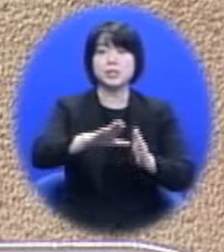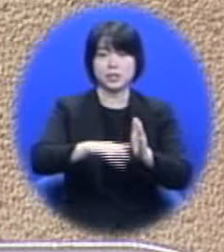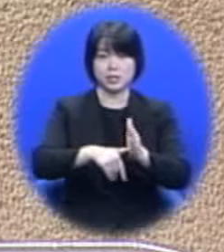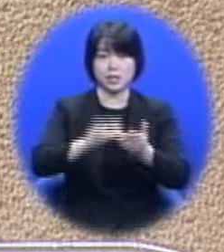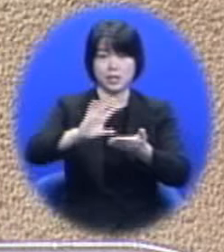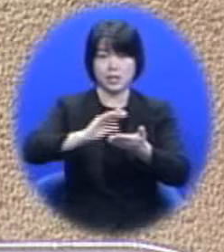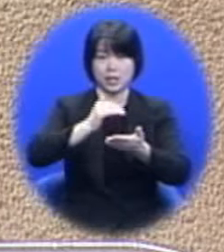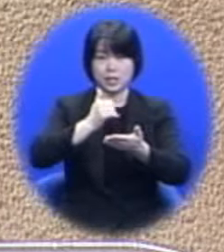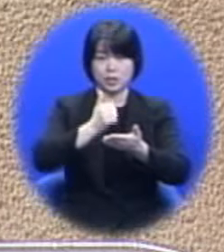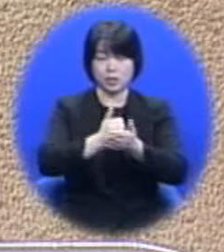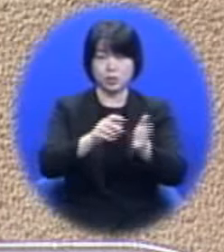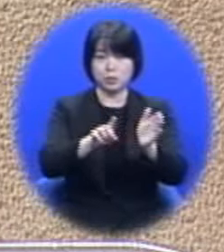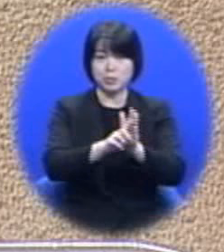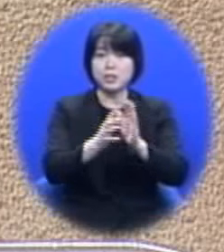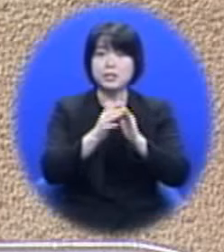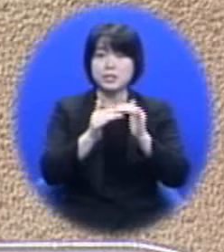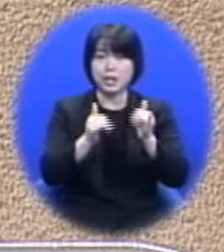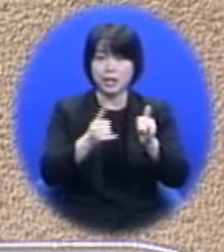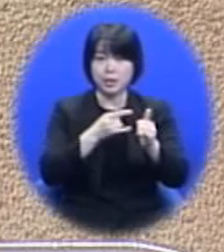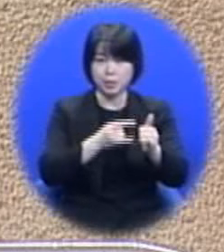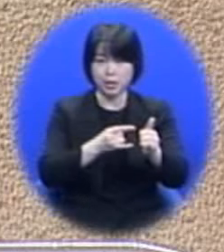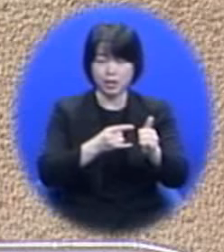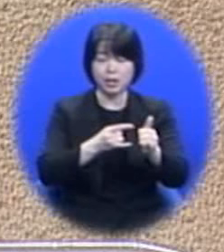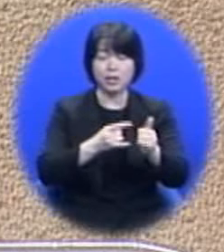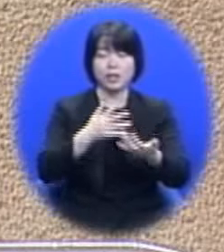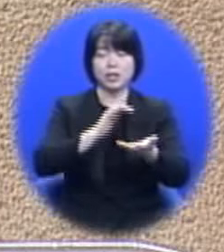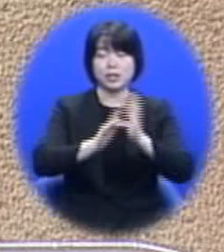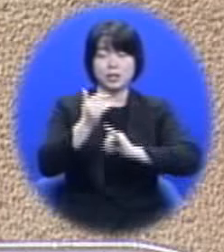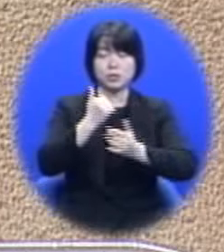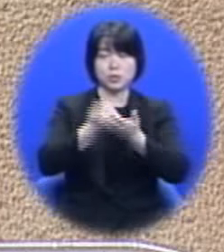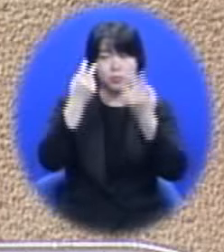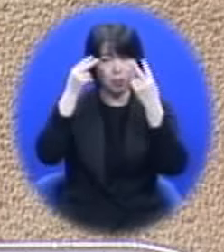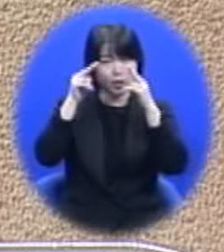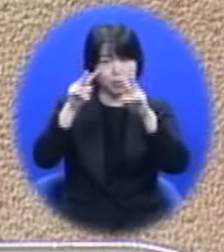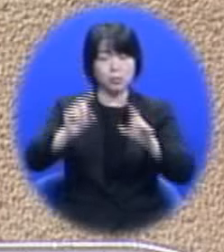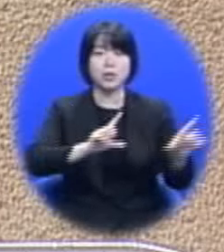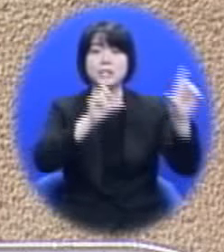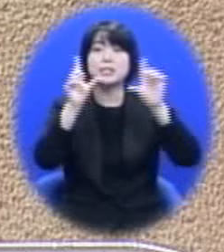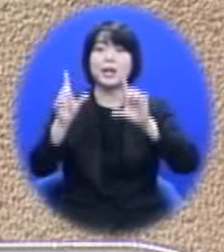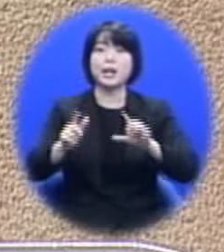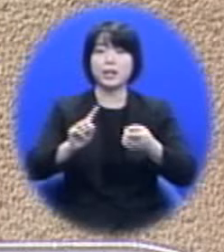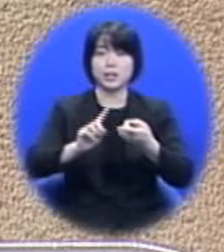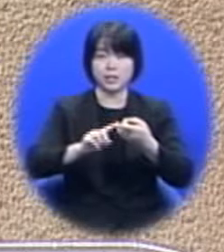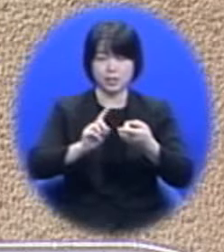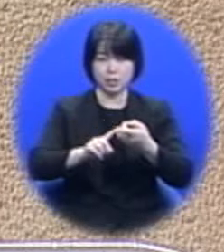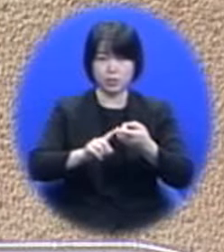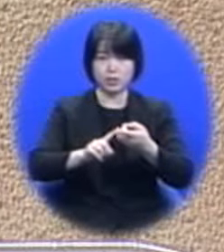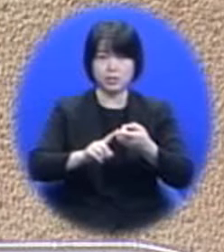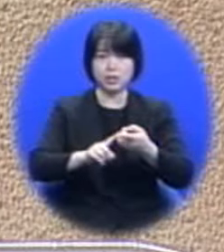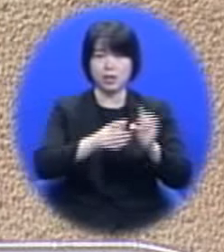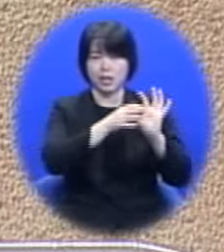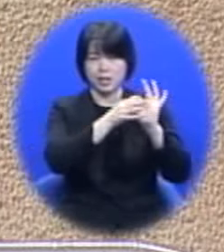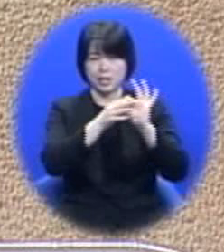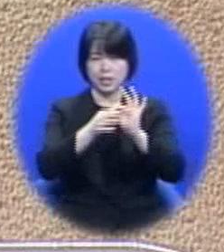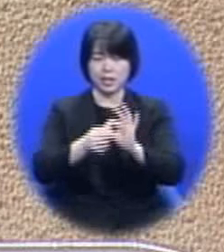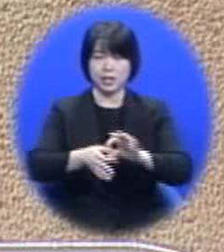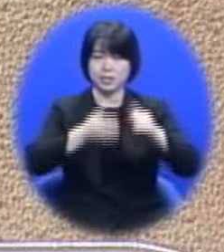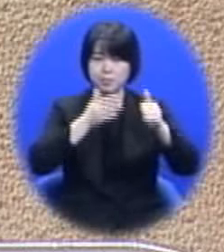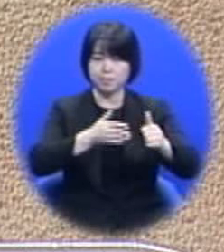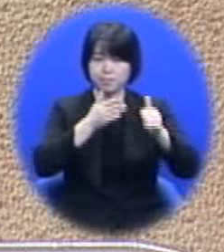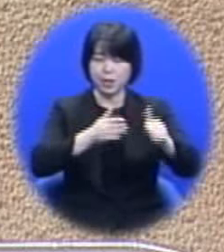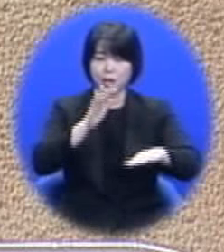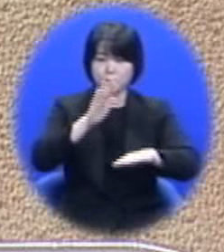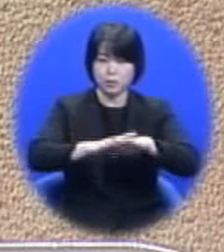그리스도인들에게 주 예수님을 바라보면서 살아야 한다 하는 것을 계속 호소하고